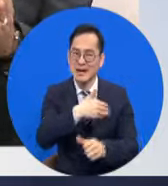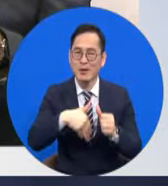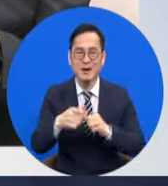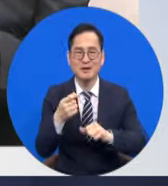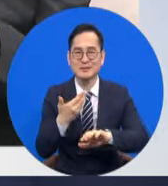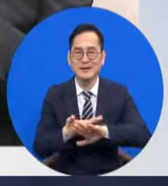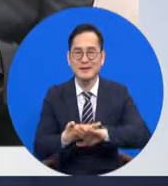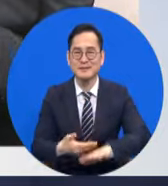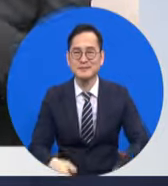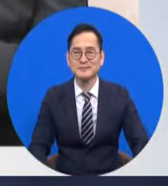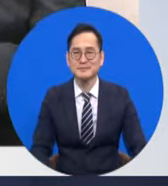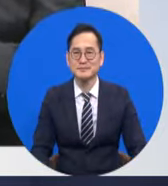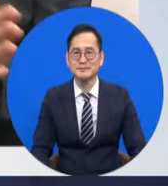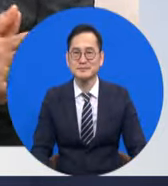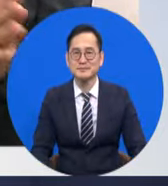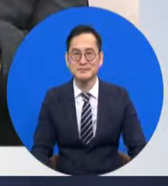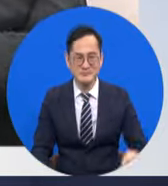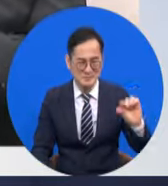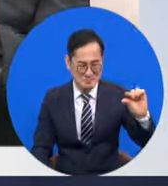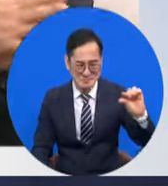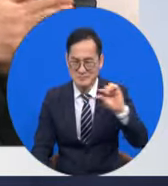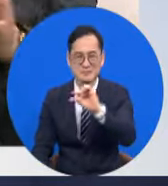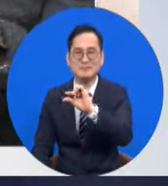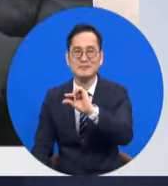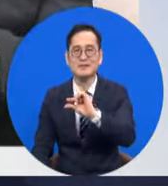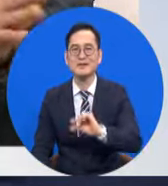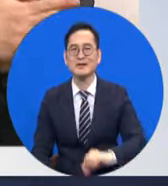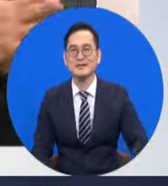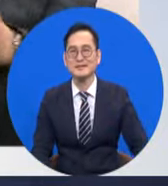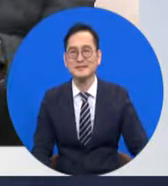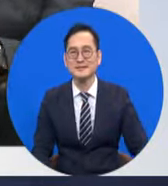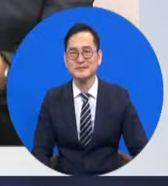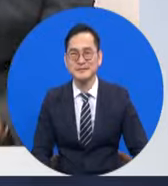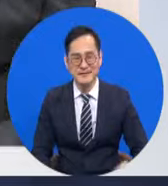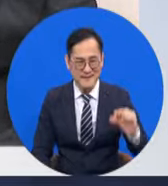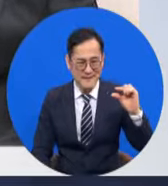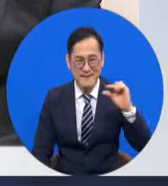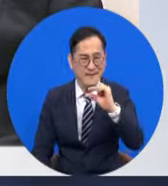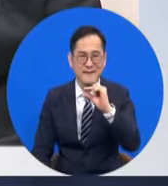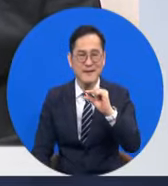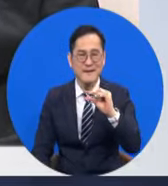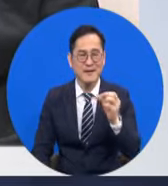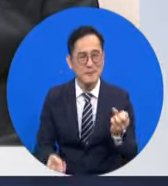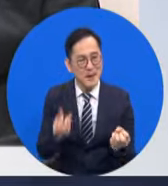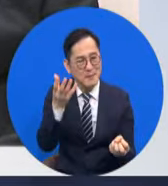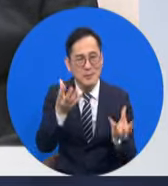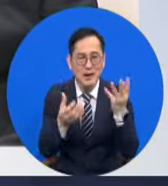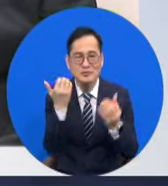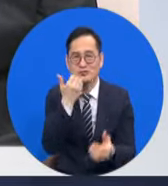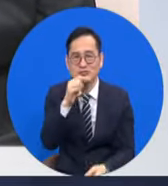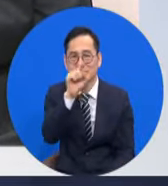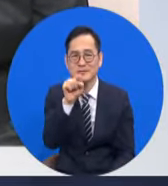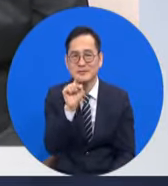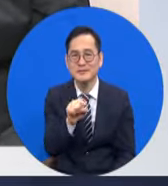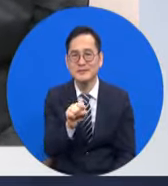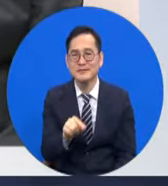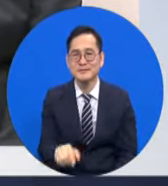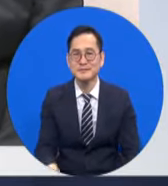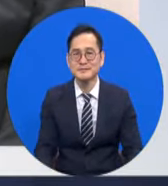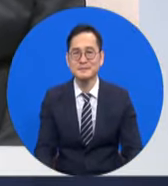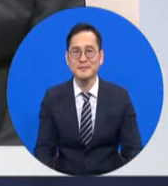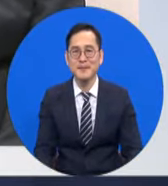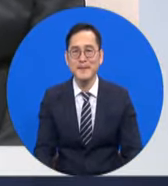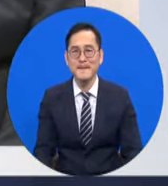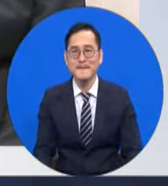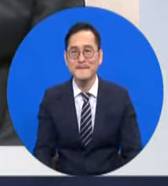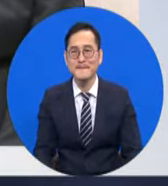둘 다 종이 한 장 차이로 누가 이겨도 이상하지 않을 정도의 지형이 돼 있다. 그렇게 보면 될 것 같습니다. 그렇군요.